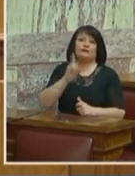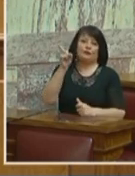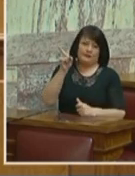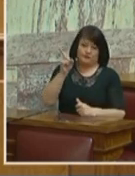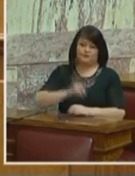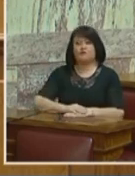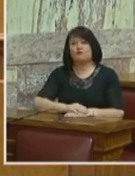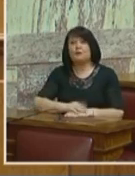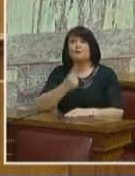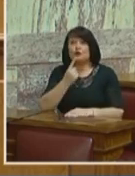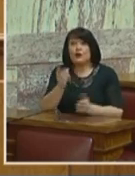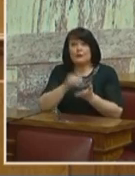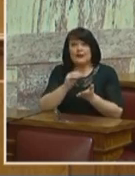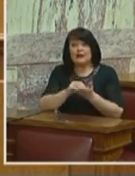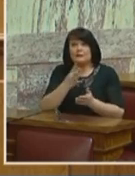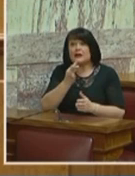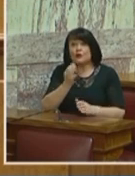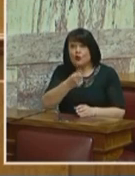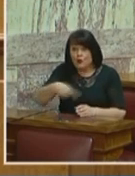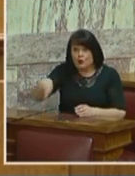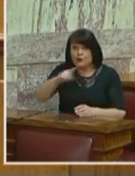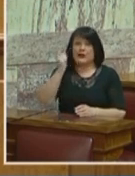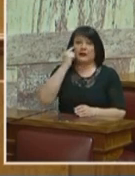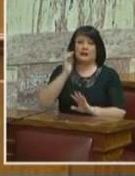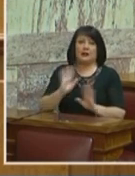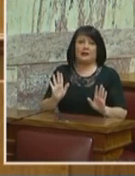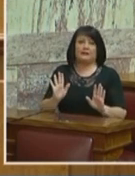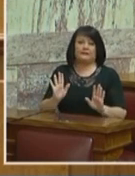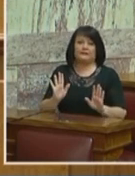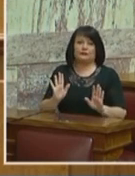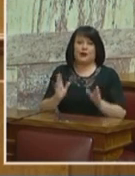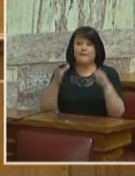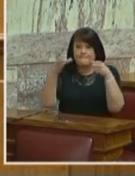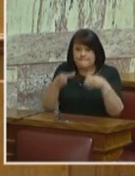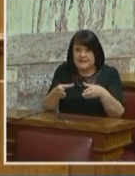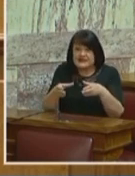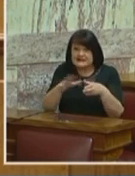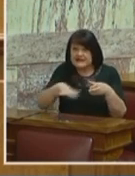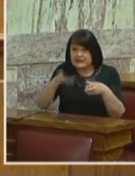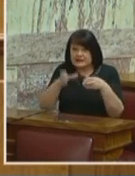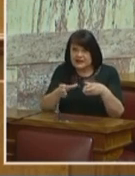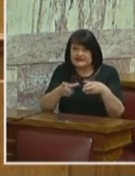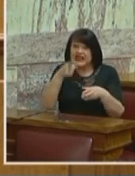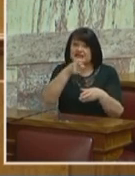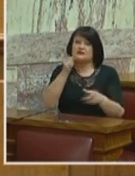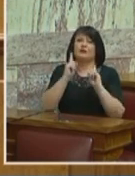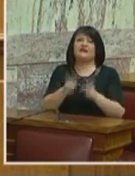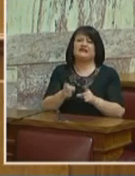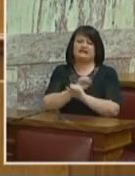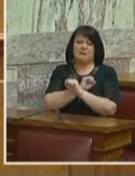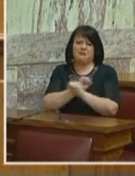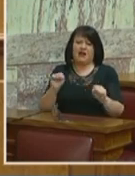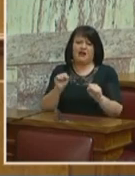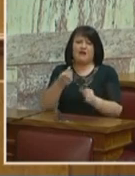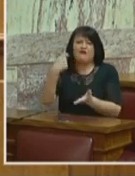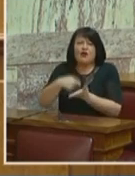απολύτως κατανοητό. Η συνειδητή διάλυση της μεσαίας τάξης είναι δική σας επιλογή. Η